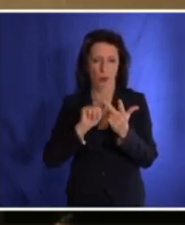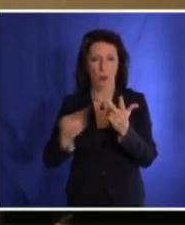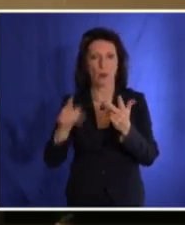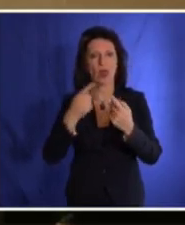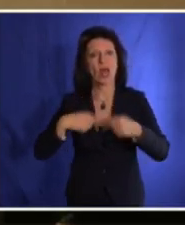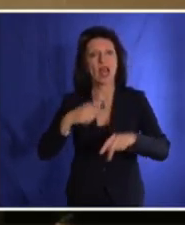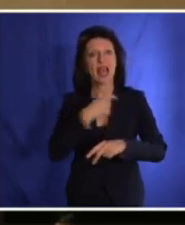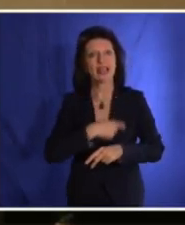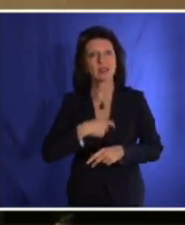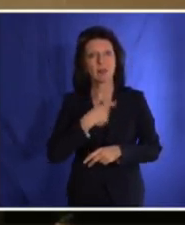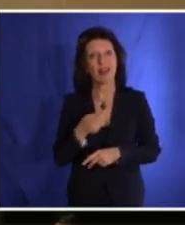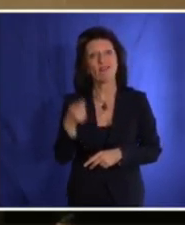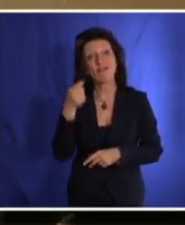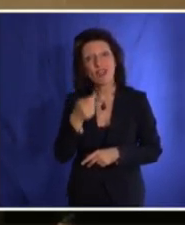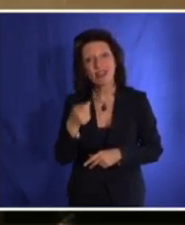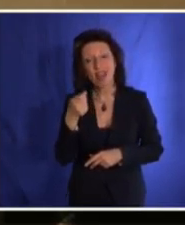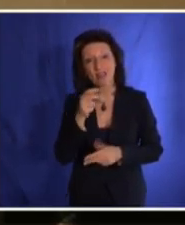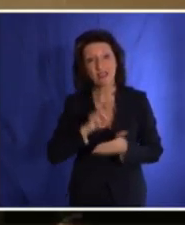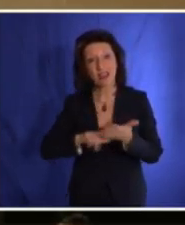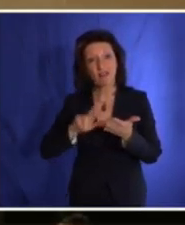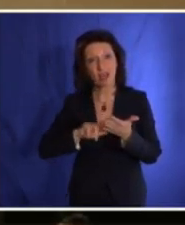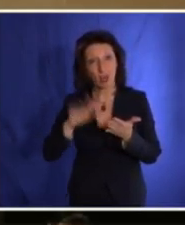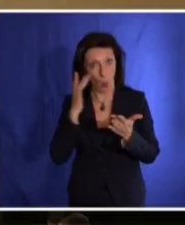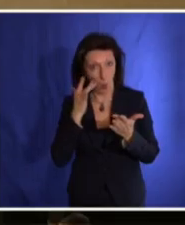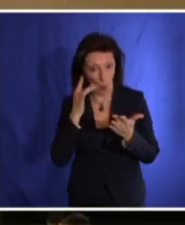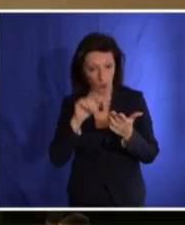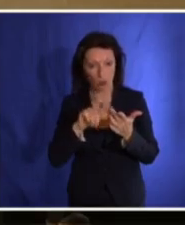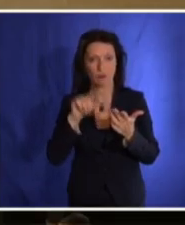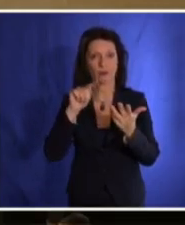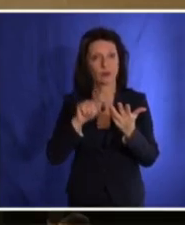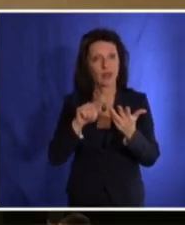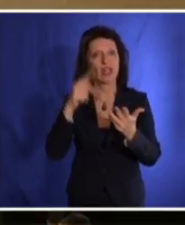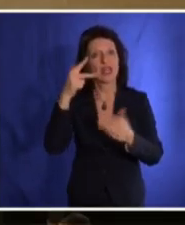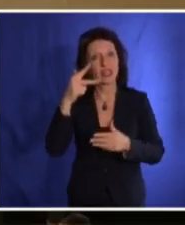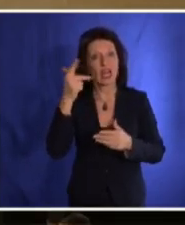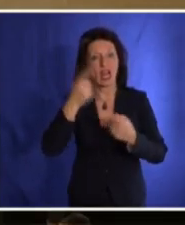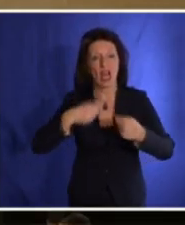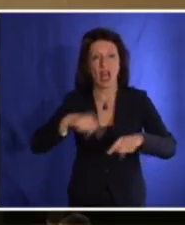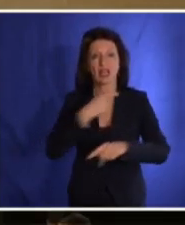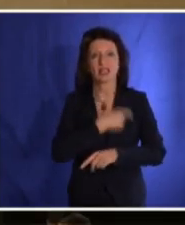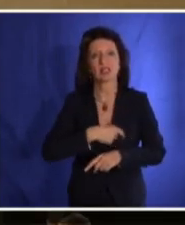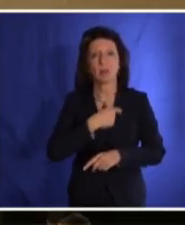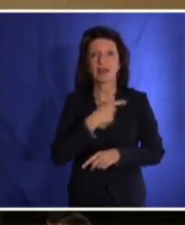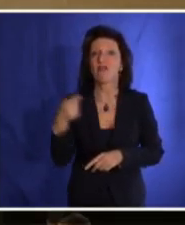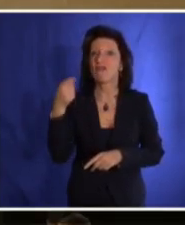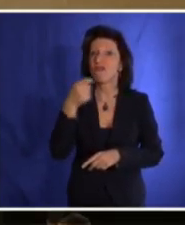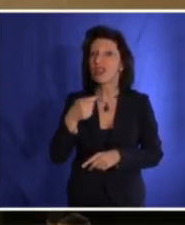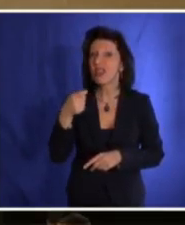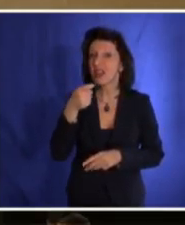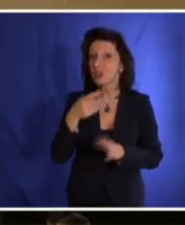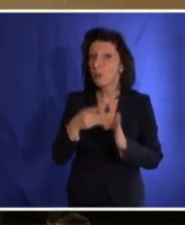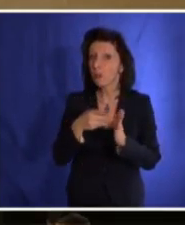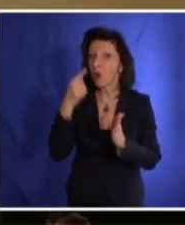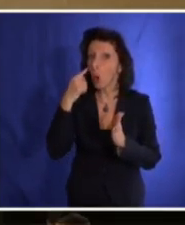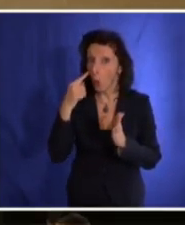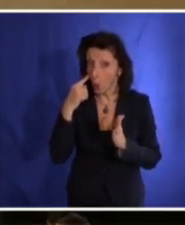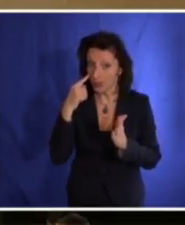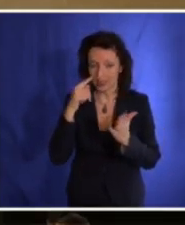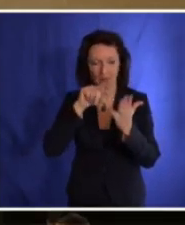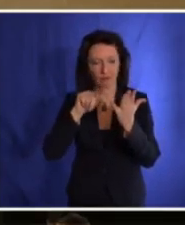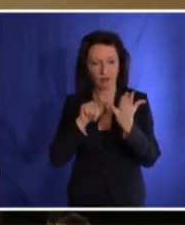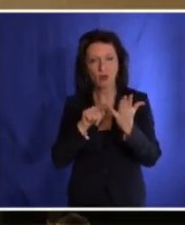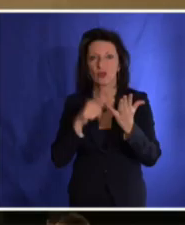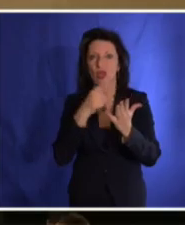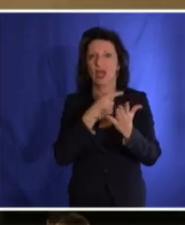Landesparteifinanzreferenten Orange, 3 Landesparteifinanzprüfer in rosa und